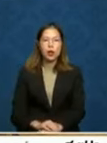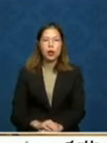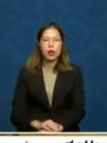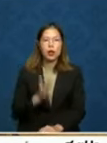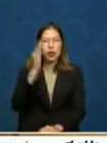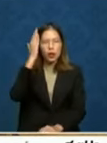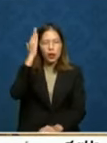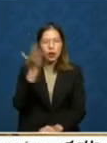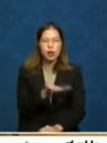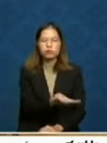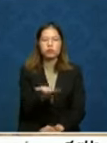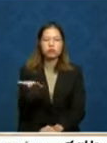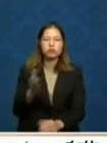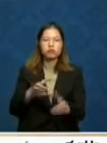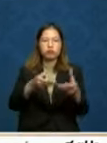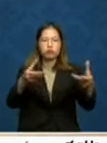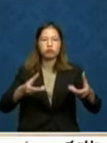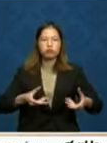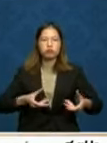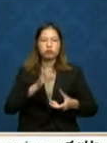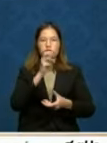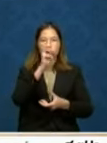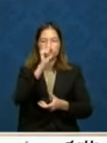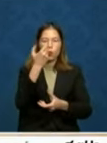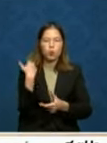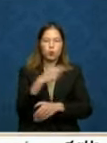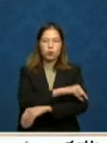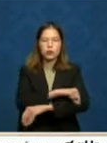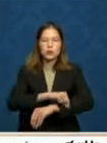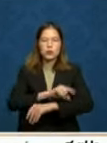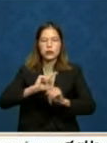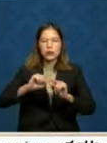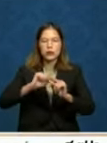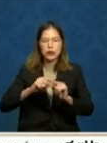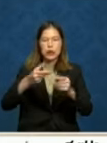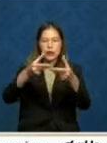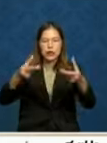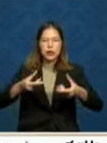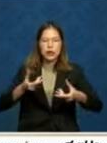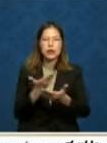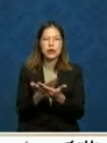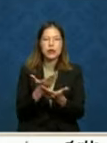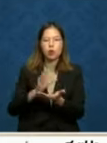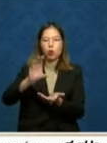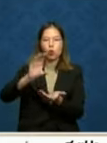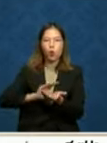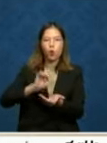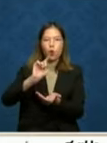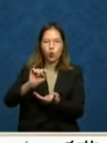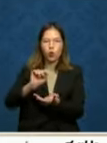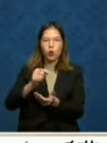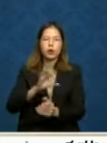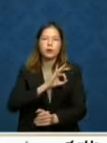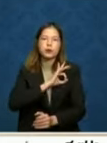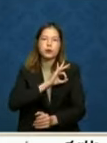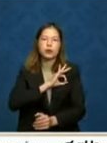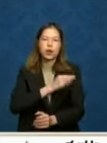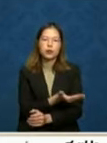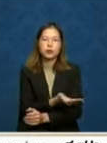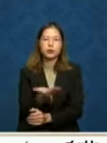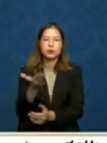ทราบรายงานของผู้สอบบัญชีและรายงานการเงินกองทุนเพื่อผู้เคยเป็นสมาชิกรัฐสภ